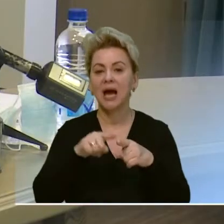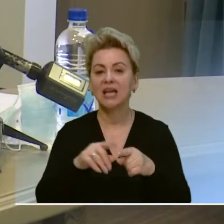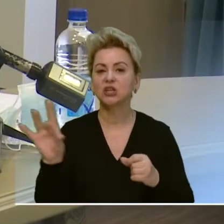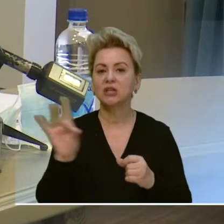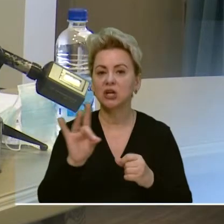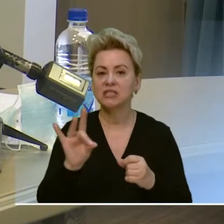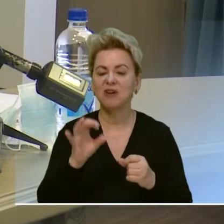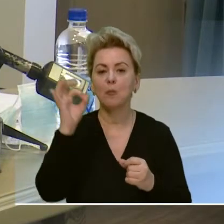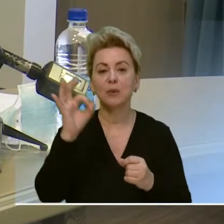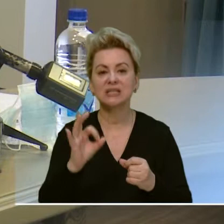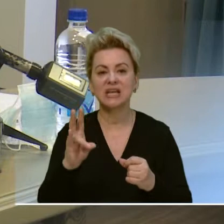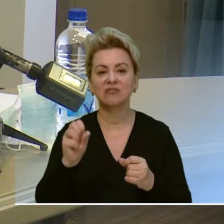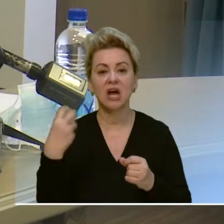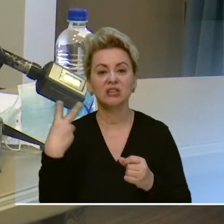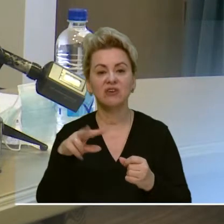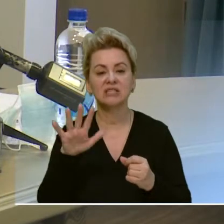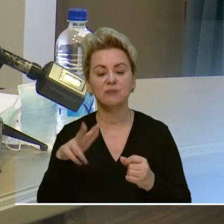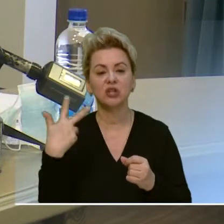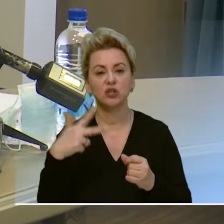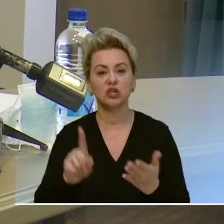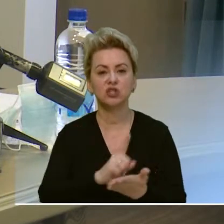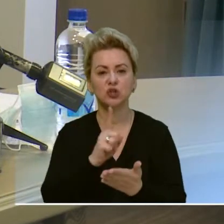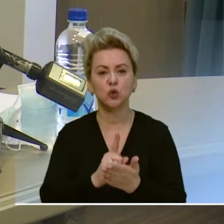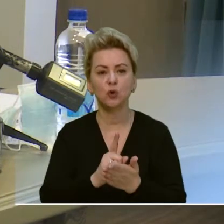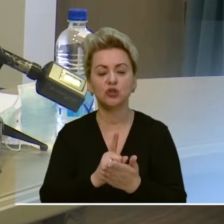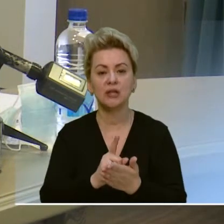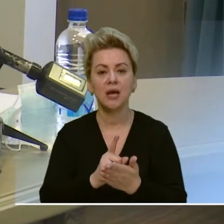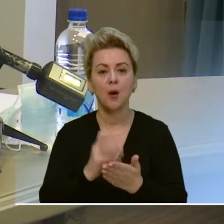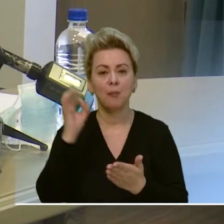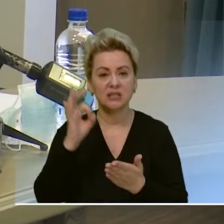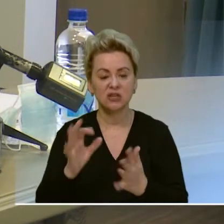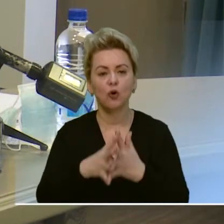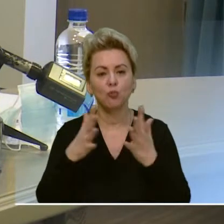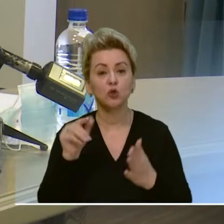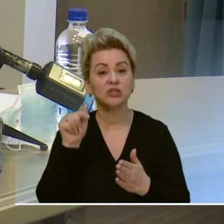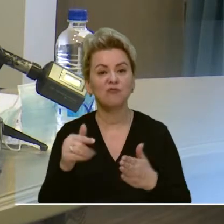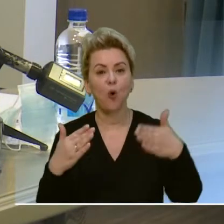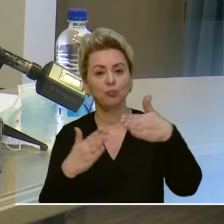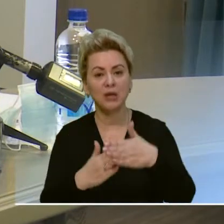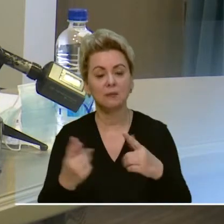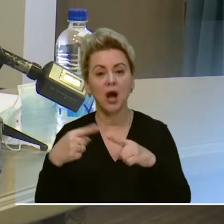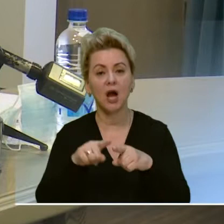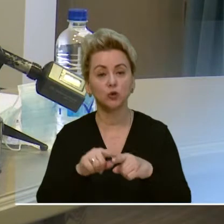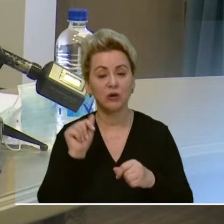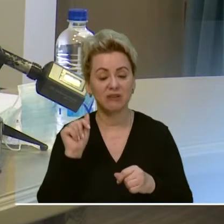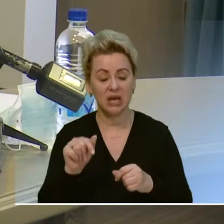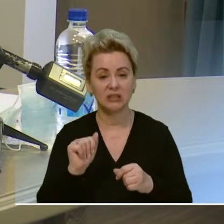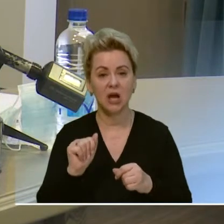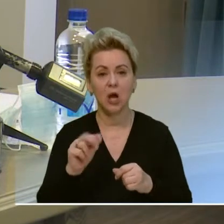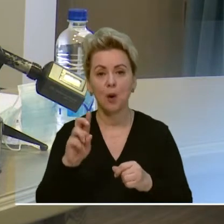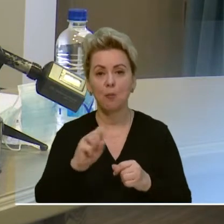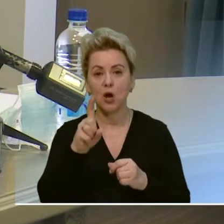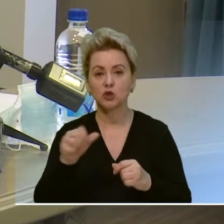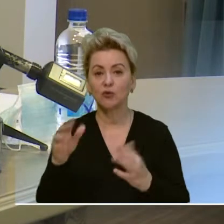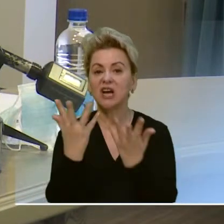размер процентов на 25-30 должен быть выше того минимума, от которого это